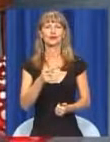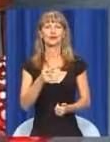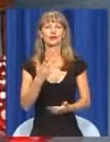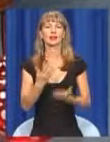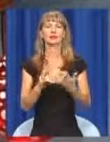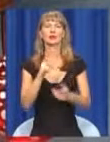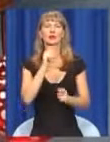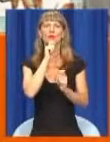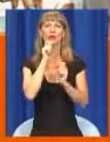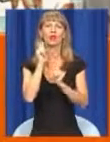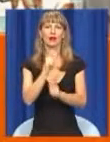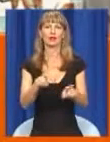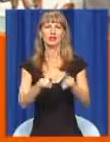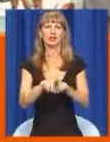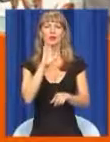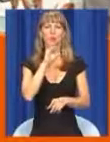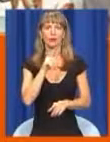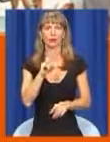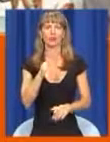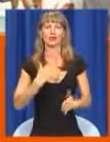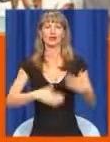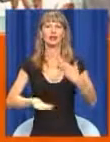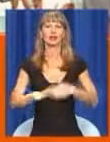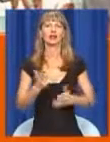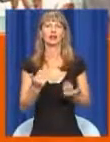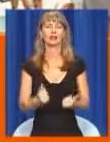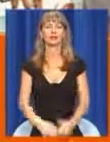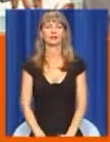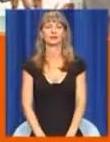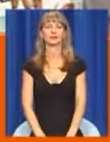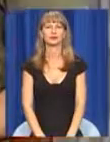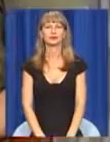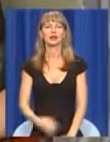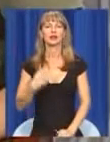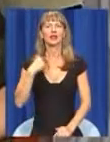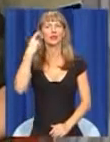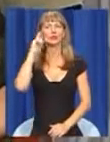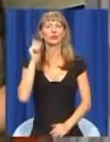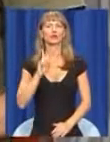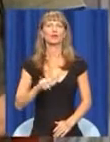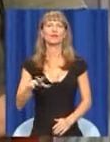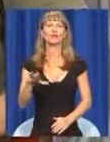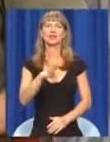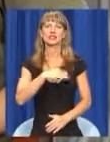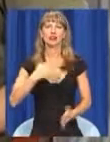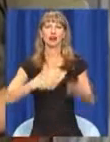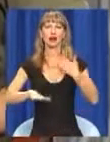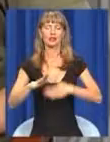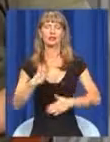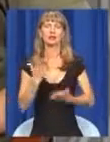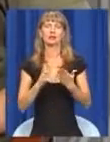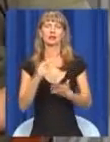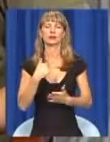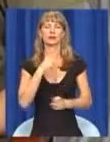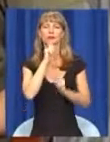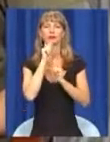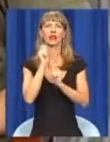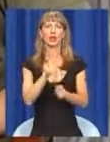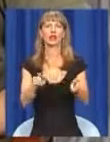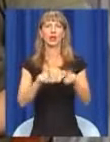тобі подарували таку собаку, ти б раділа? Так, звісно. Ну, я думаю, що ми всі раділи дійсно, якби нам подарували